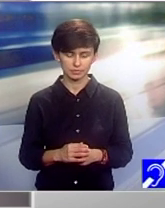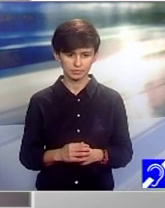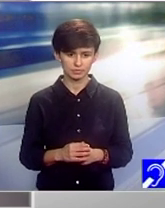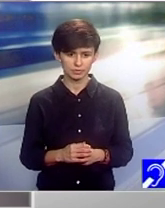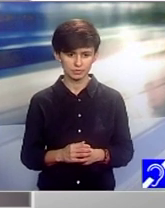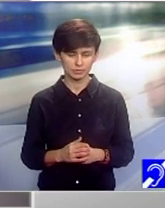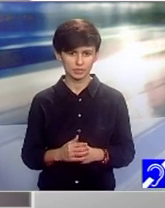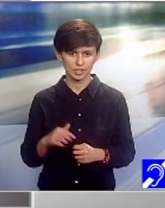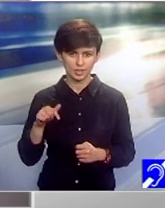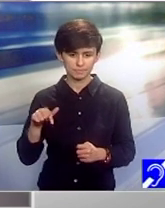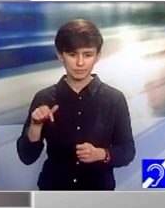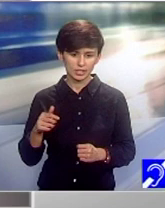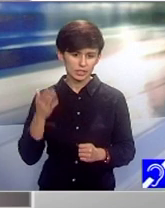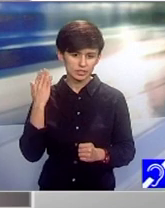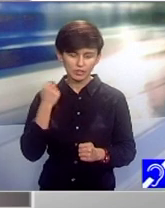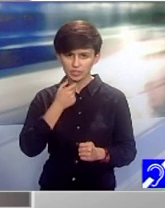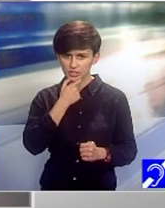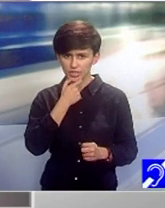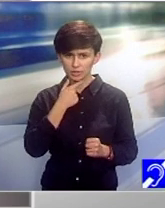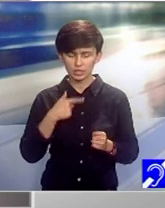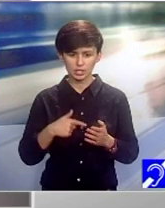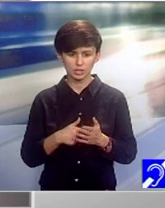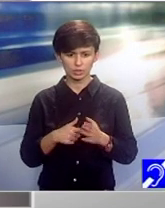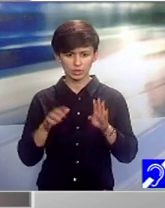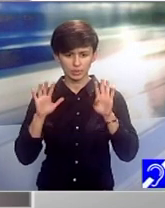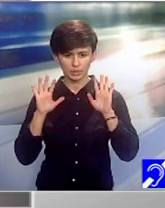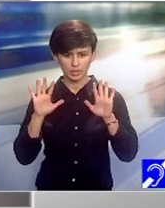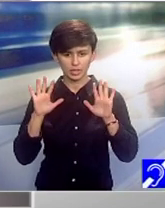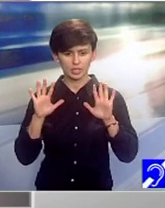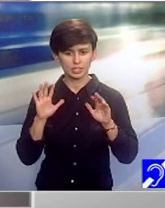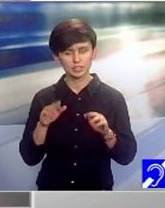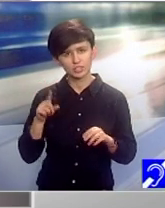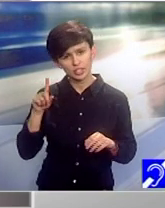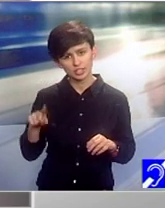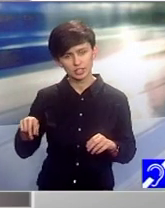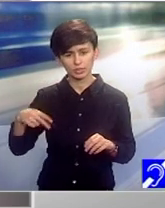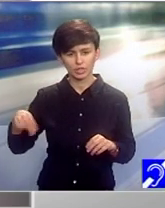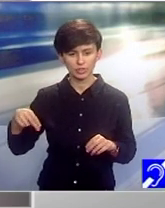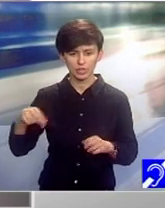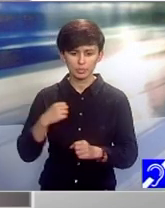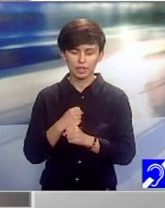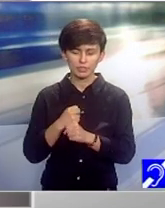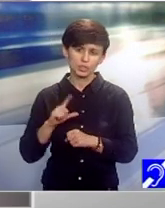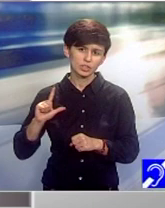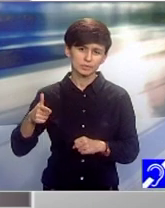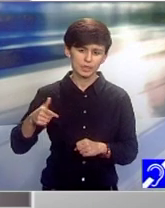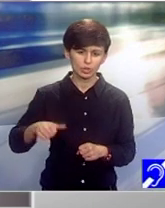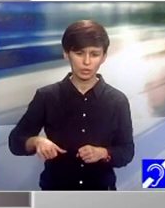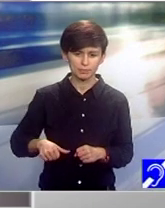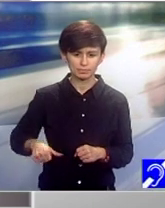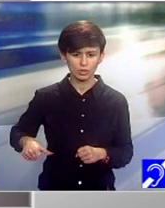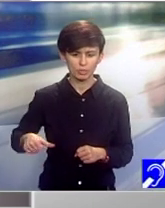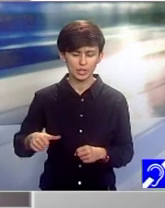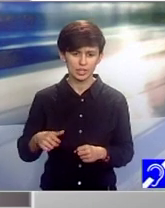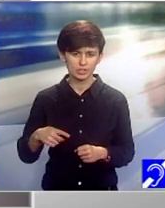Asta a fost în 2010, în noiembrie, am făcut cea de-a doua operație și după recuperare am început să mai fac